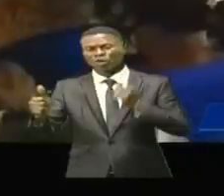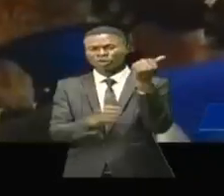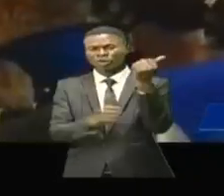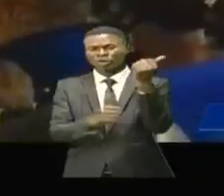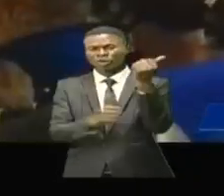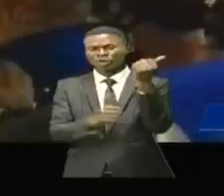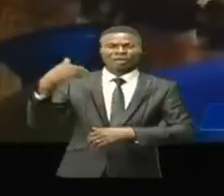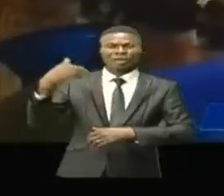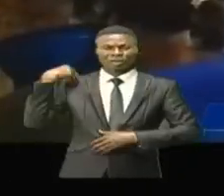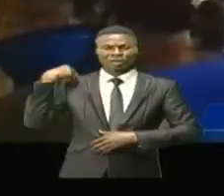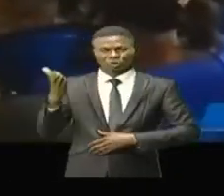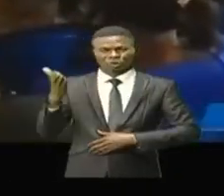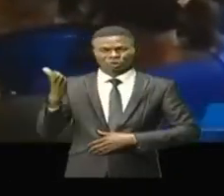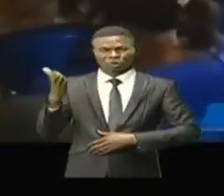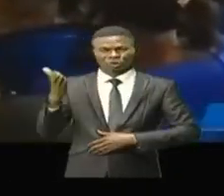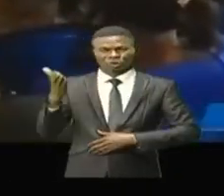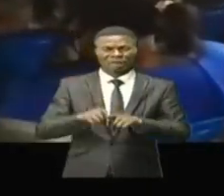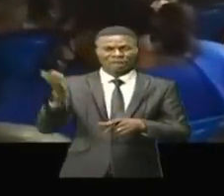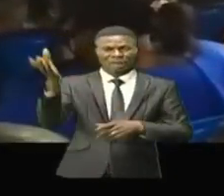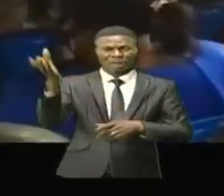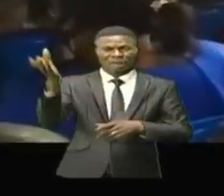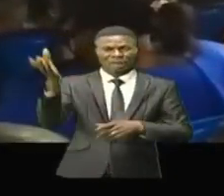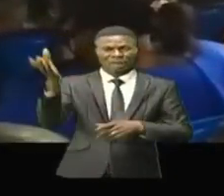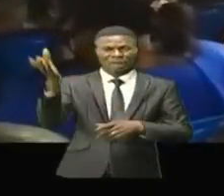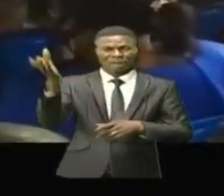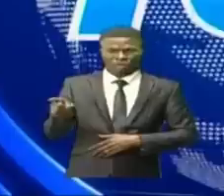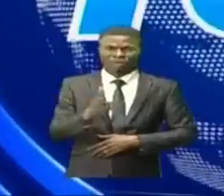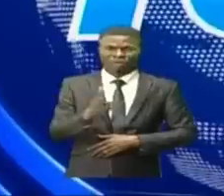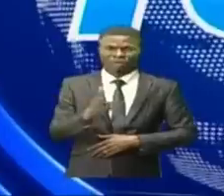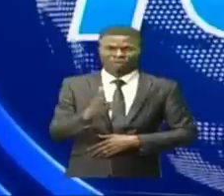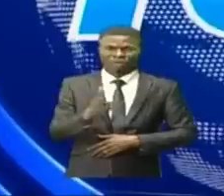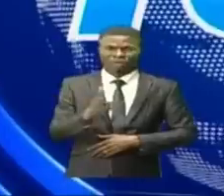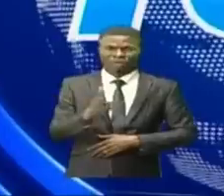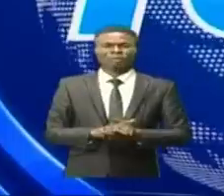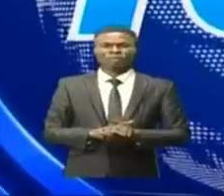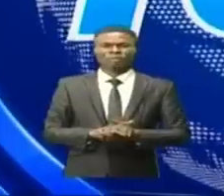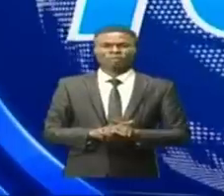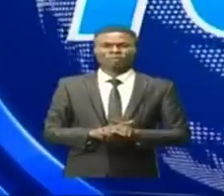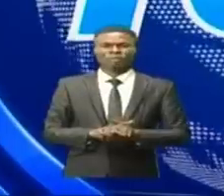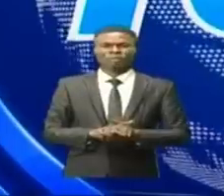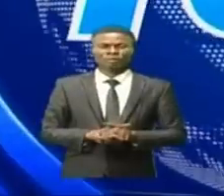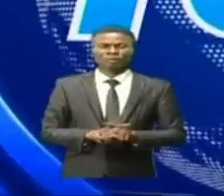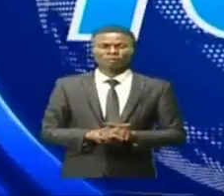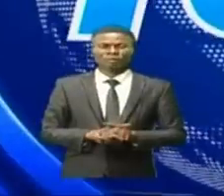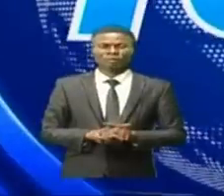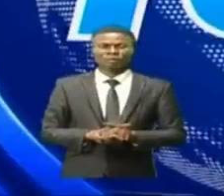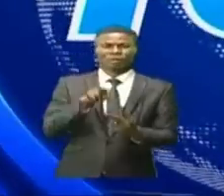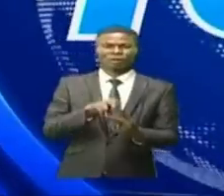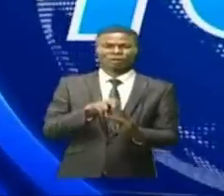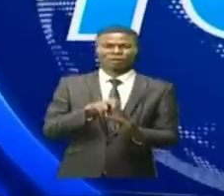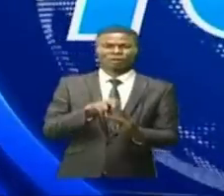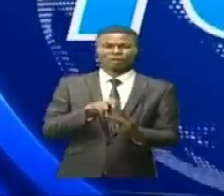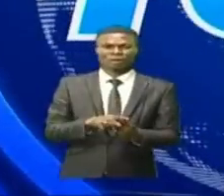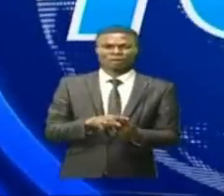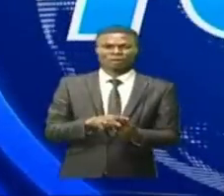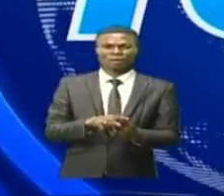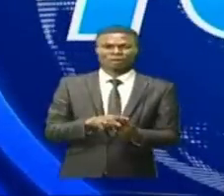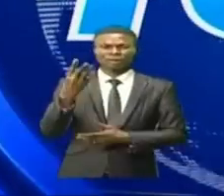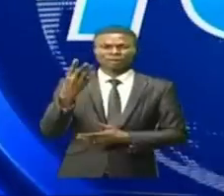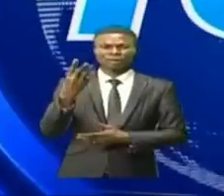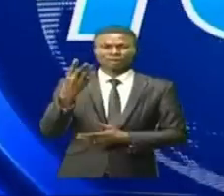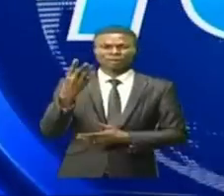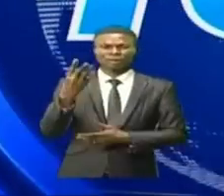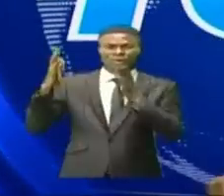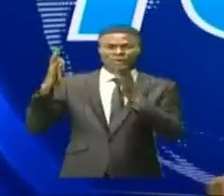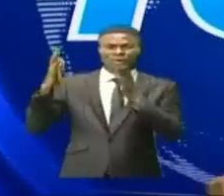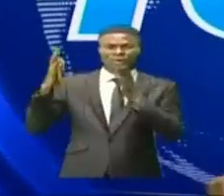locales respectives dans le Congo central profond. Et puis la garantie de droit d'asile, la responsabilité de